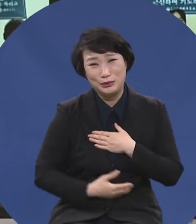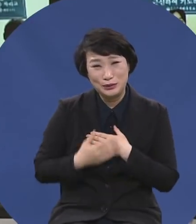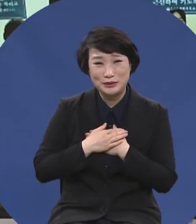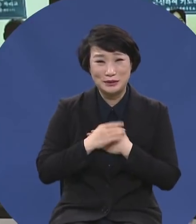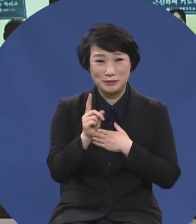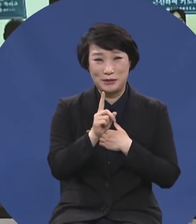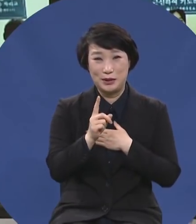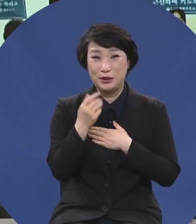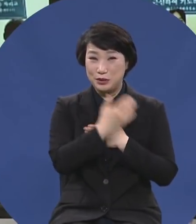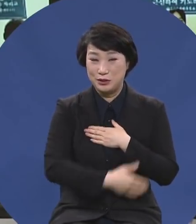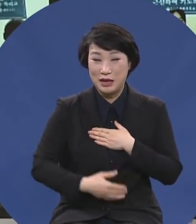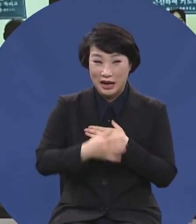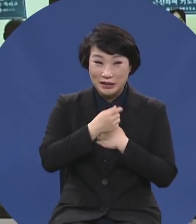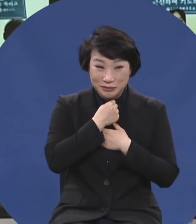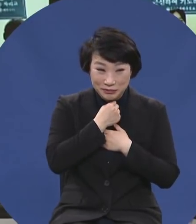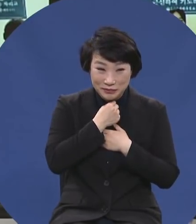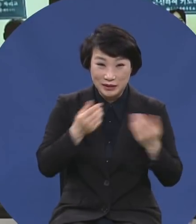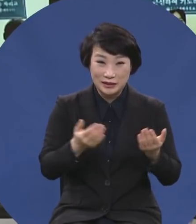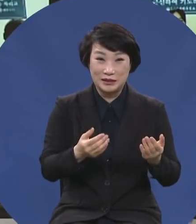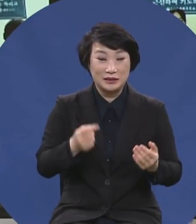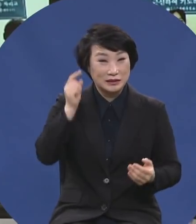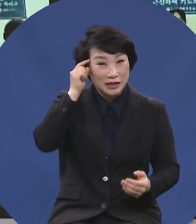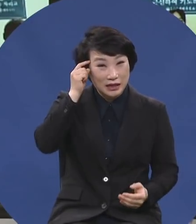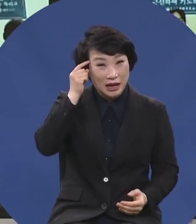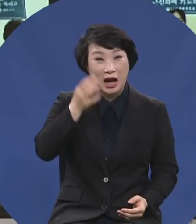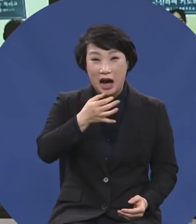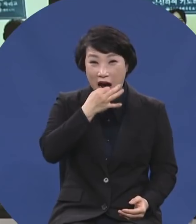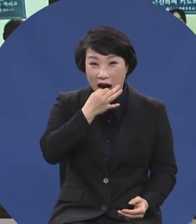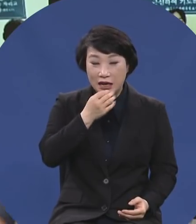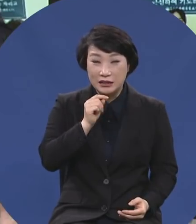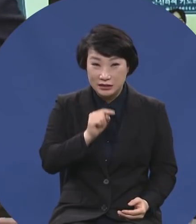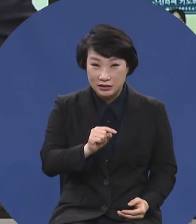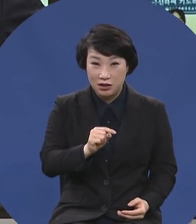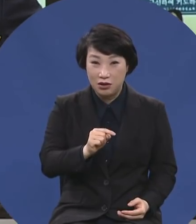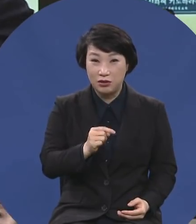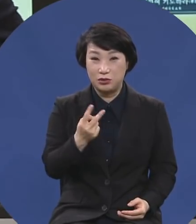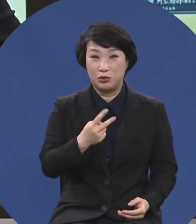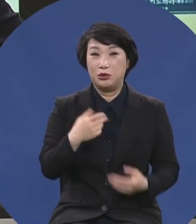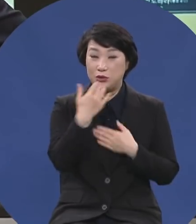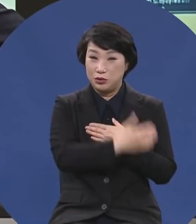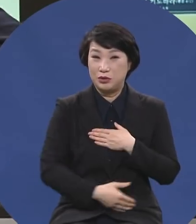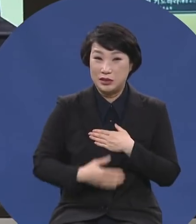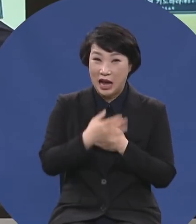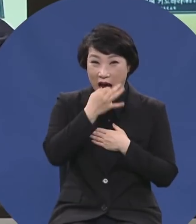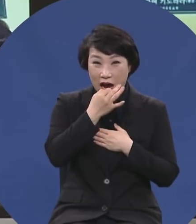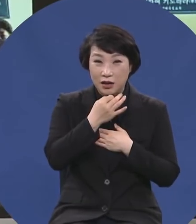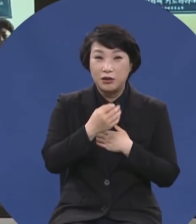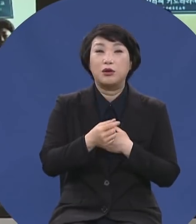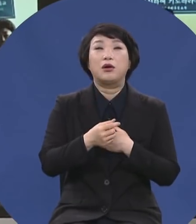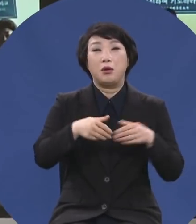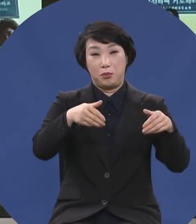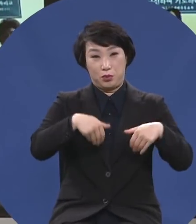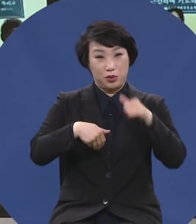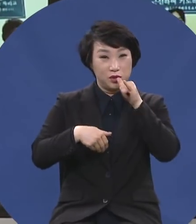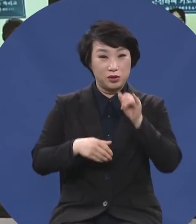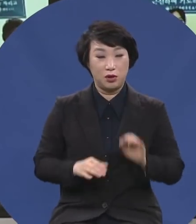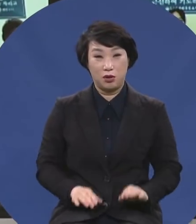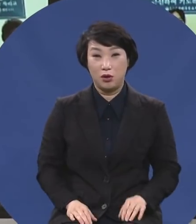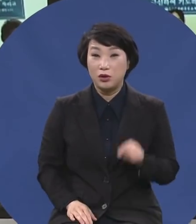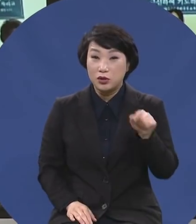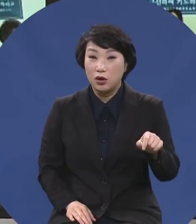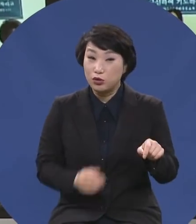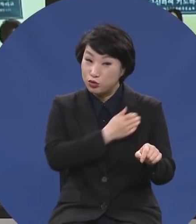육신의 소욕, 요구, 정욕 그리고 욕심을 요구하는데